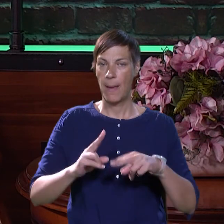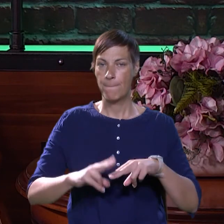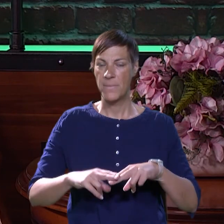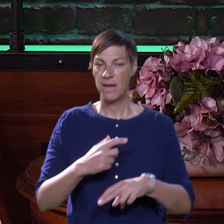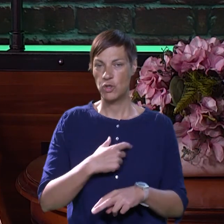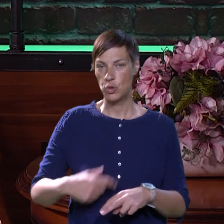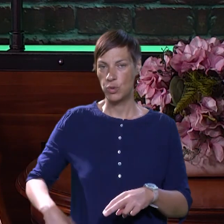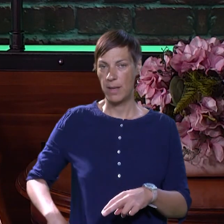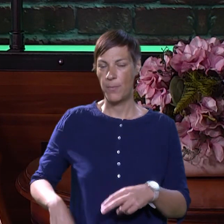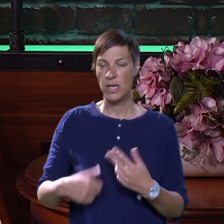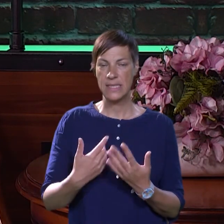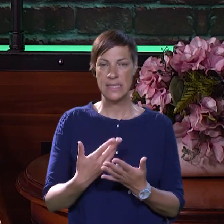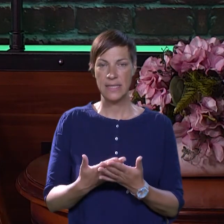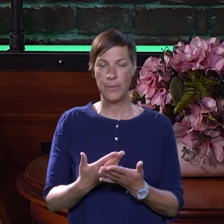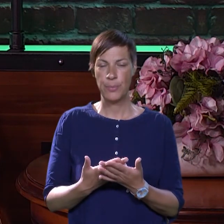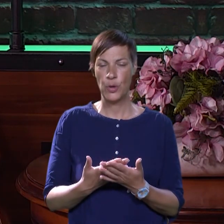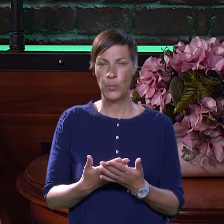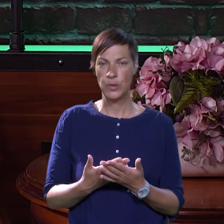pravosudne policije, poput